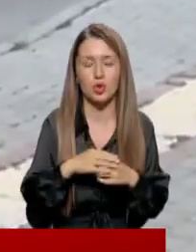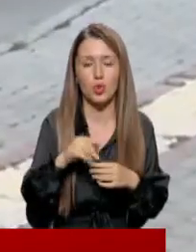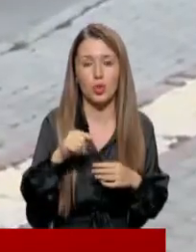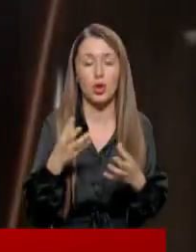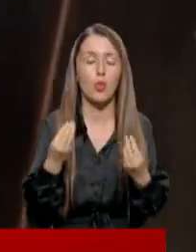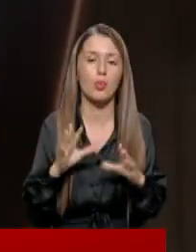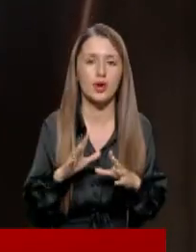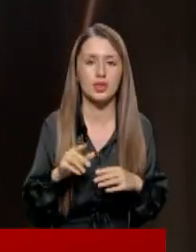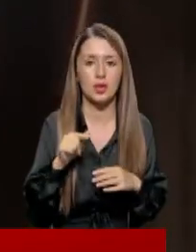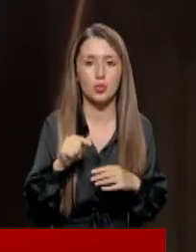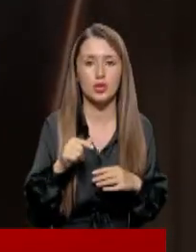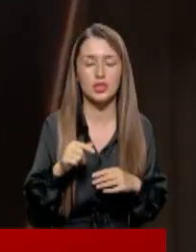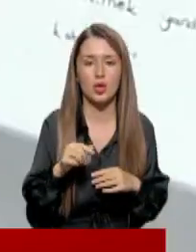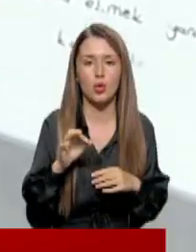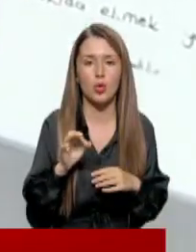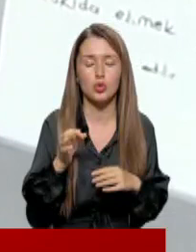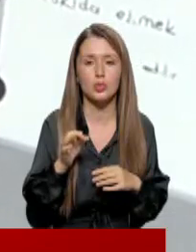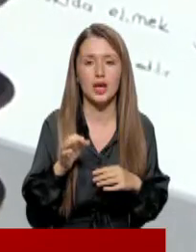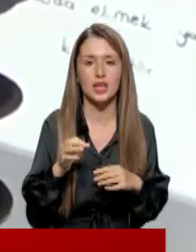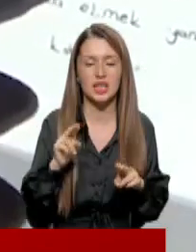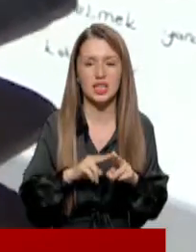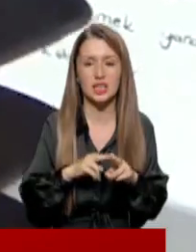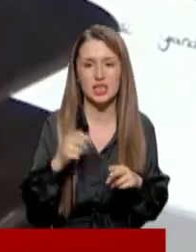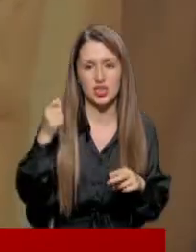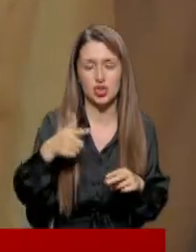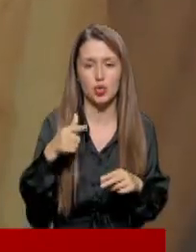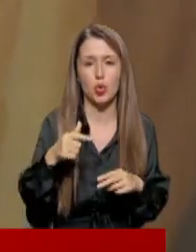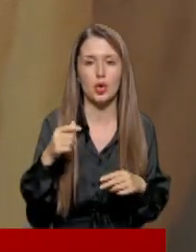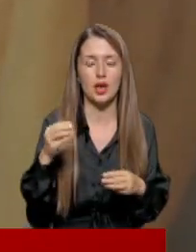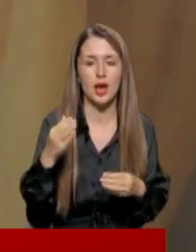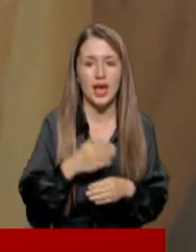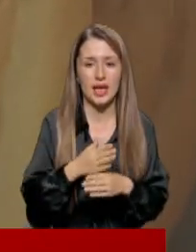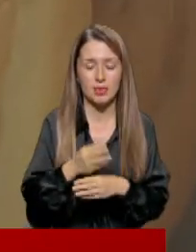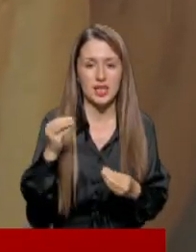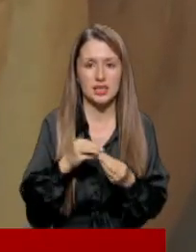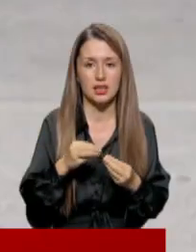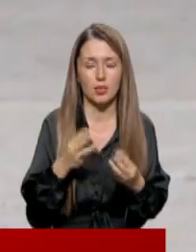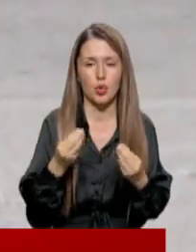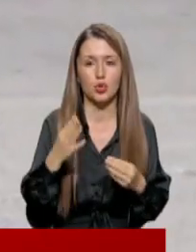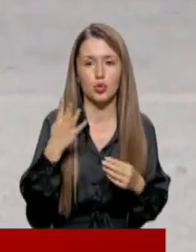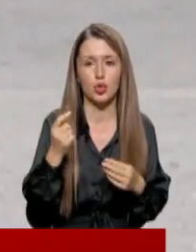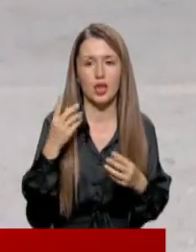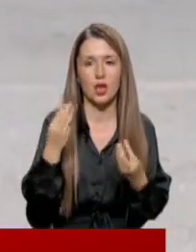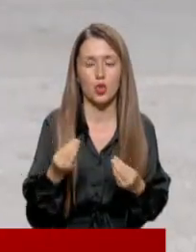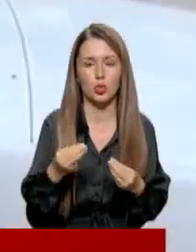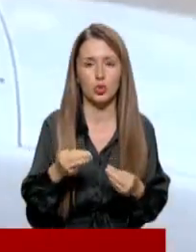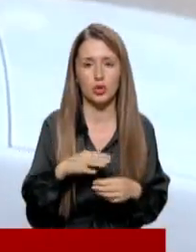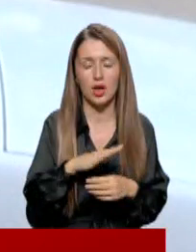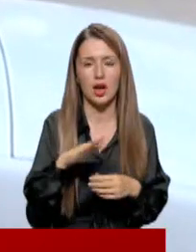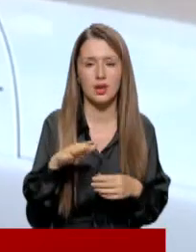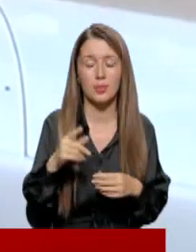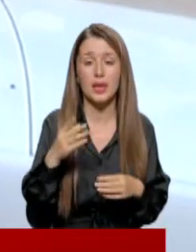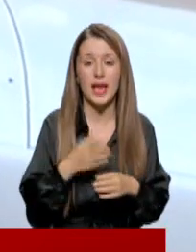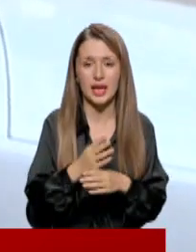kadar olmaz ki. Burası da Osmaniye'nin Kadirli ilçesi. Orada da ekmeğe zam geldi. 4 liradan satılıyor artık. Herkes açlıktan ölüyor ya. Bir de